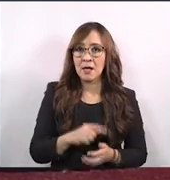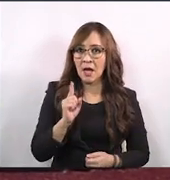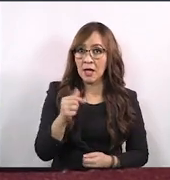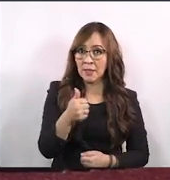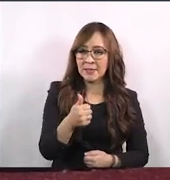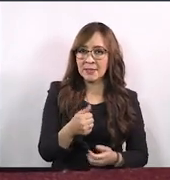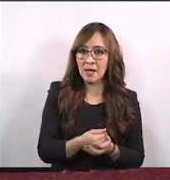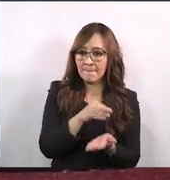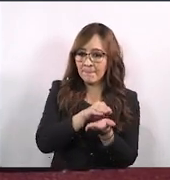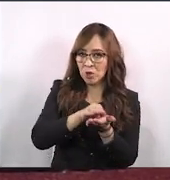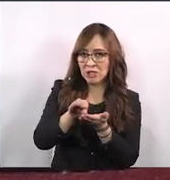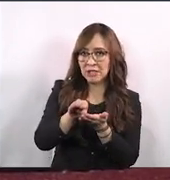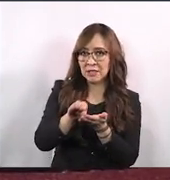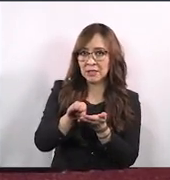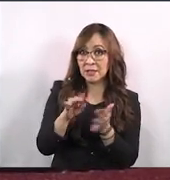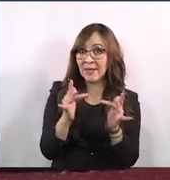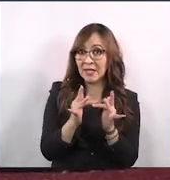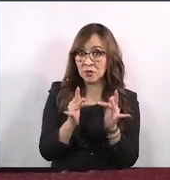kwe bisa posting